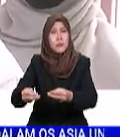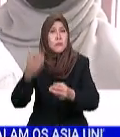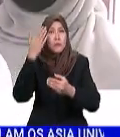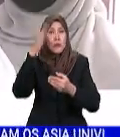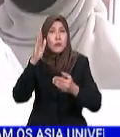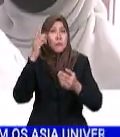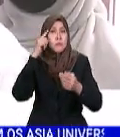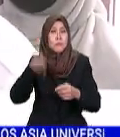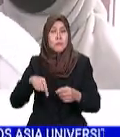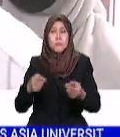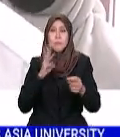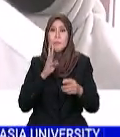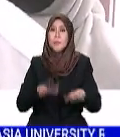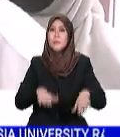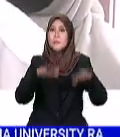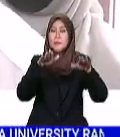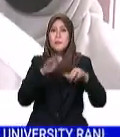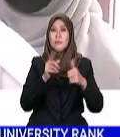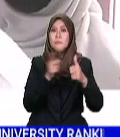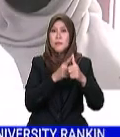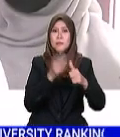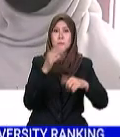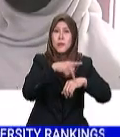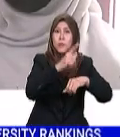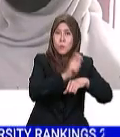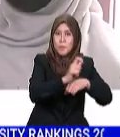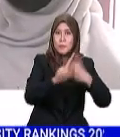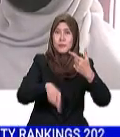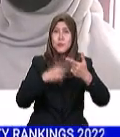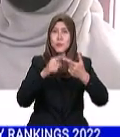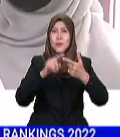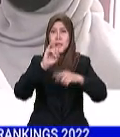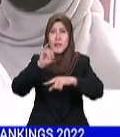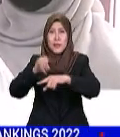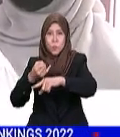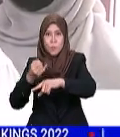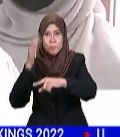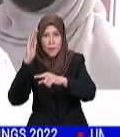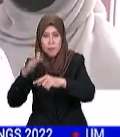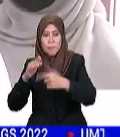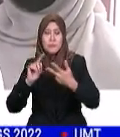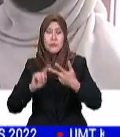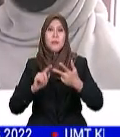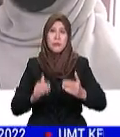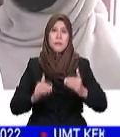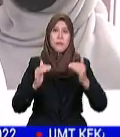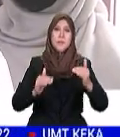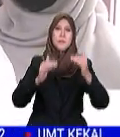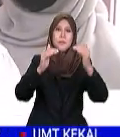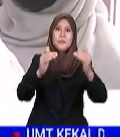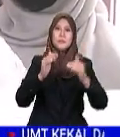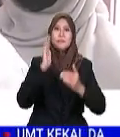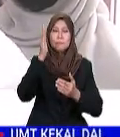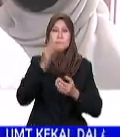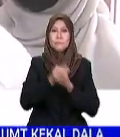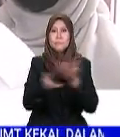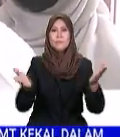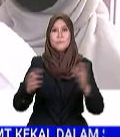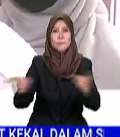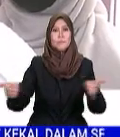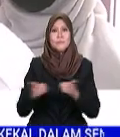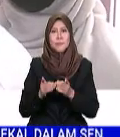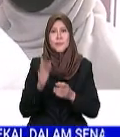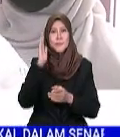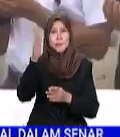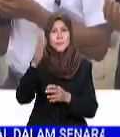banjir ini macam mana. Pertama sekali kita hantar ke Tioman, hari ini ke Jerantut dan kita akan buat berperingkat-peringkat lah, ya. Semua daerah akan dapat.